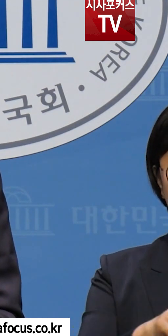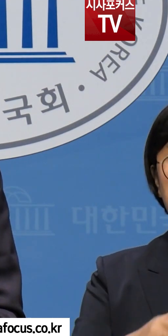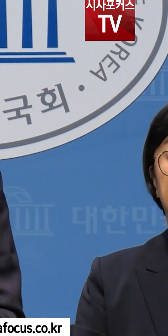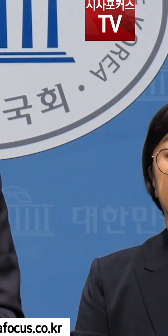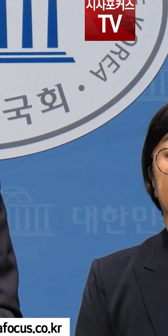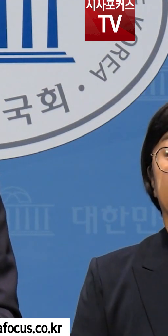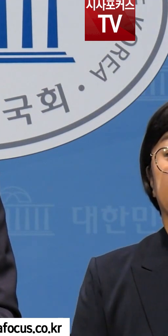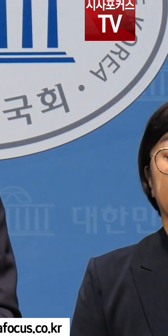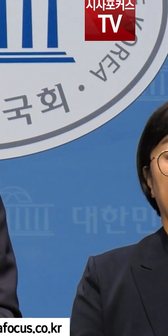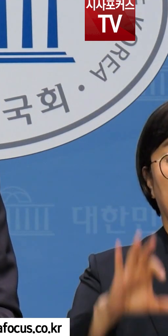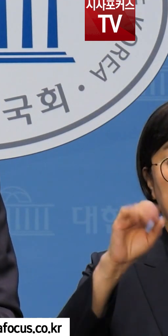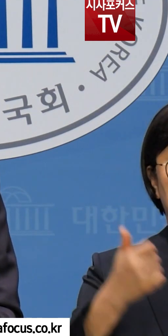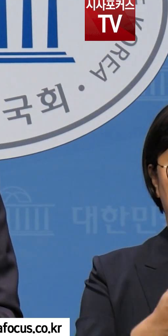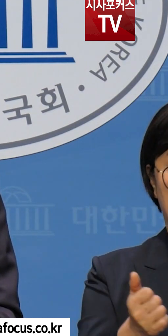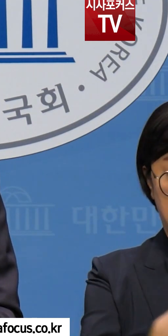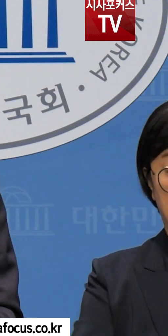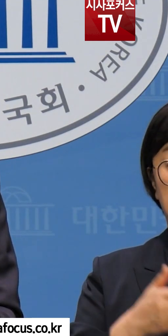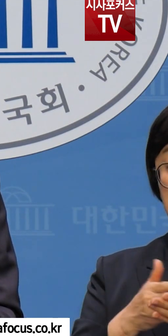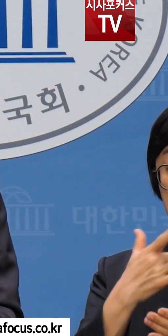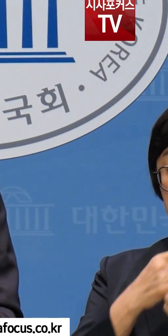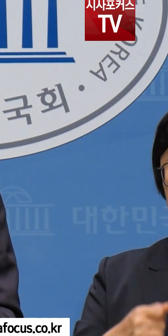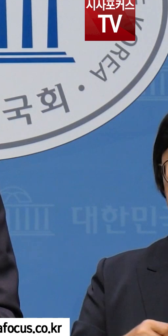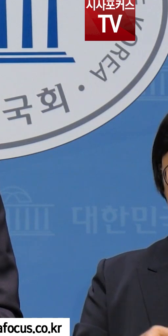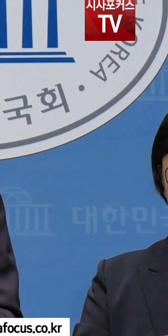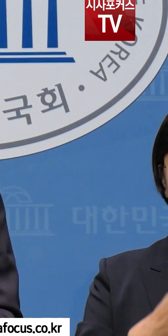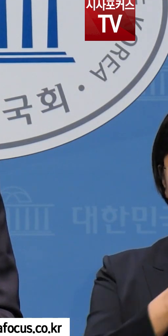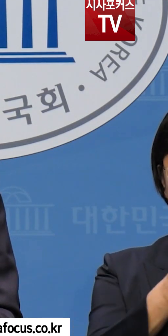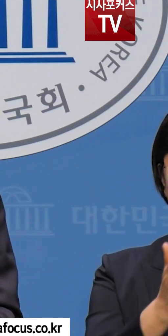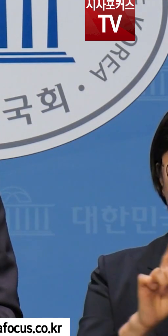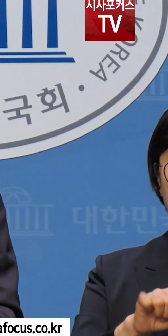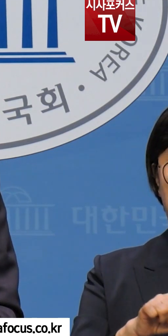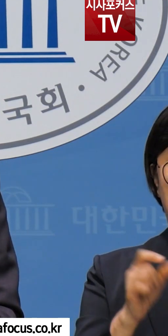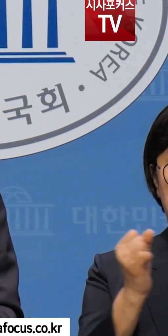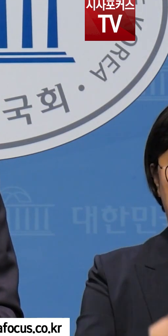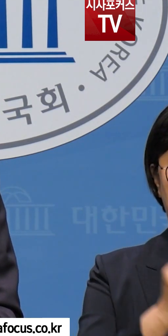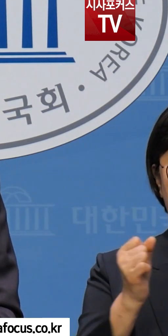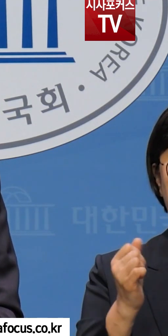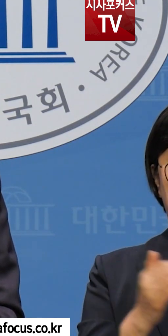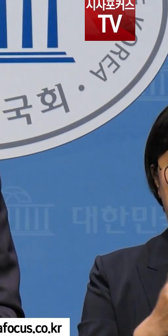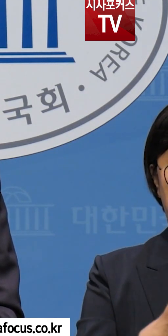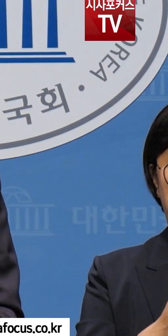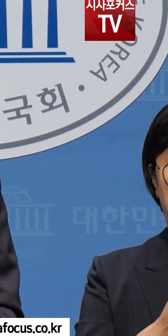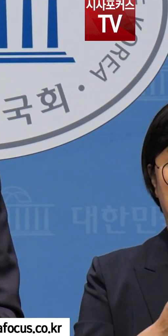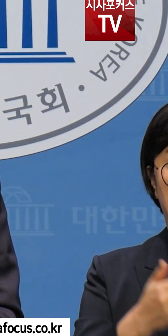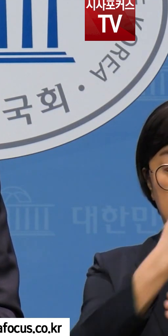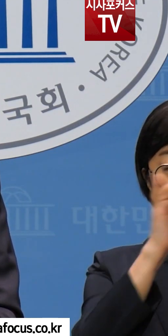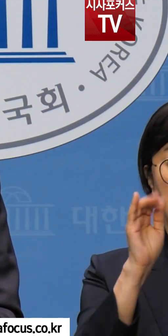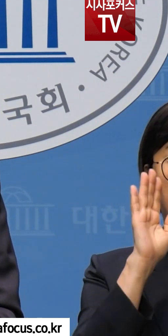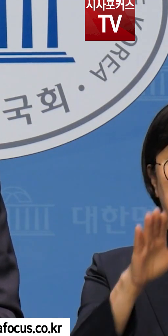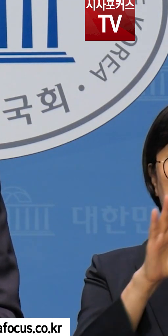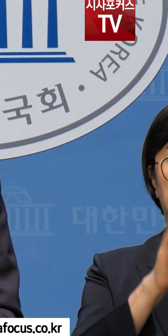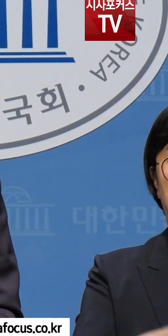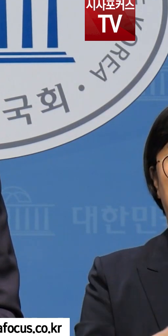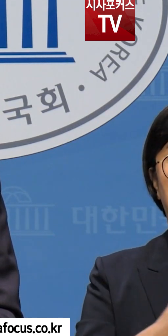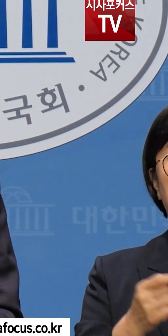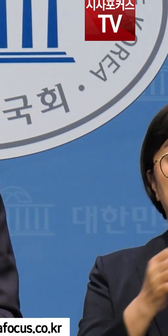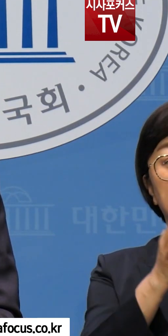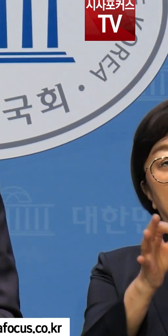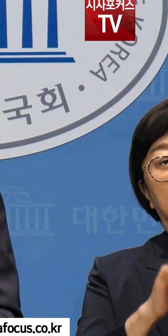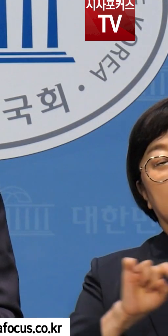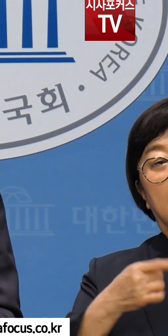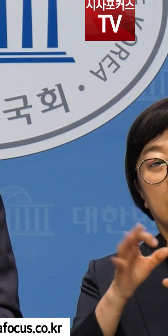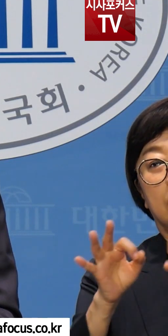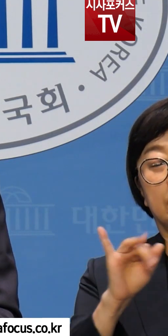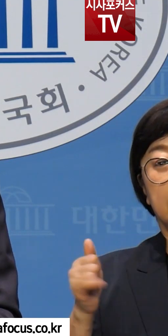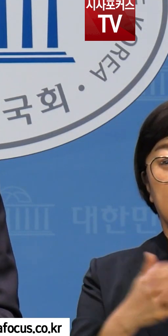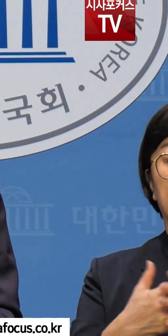이유입니다. 을지로위원회가 제안하고 있는 다섯 가지 분야, 앞에서 말씀드린 청년 미래세대, 소상공인